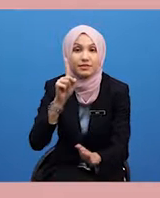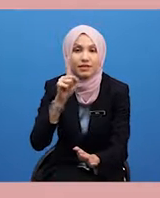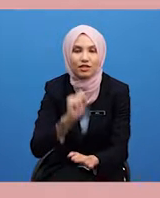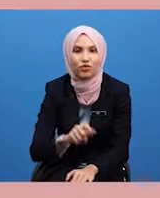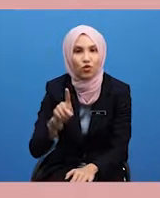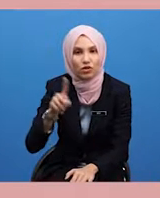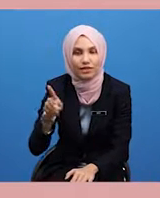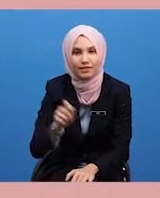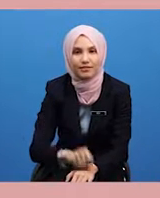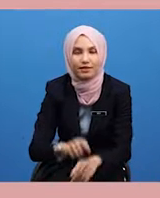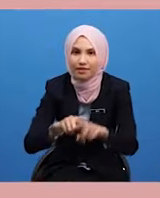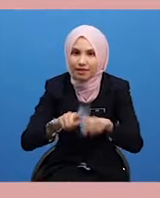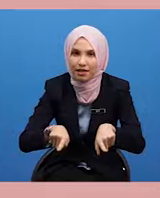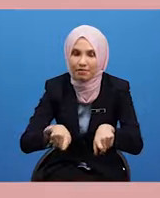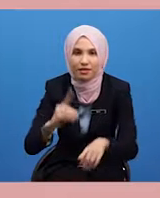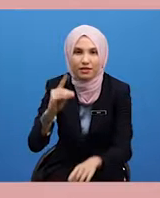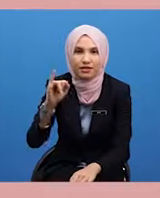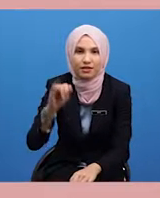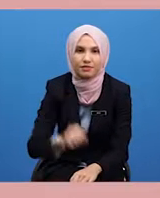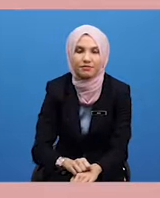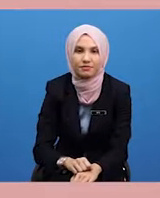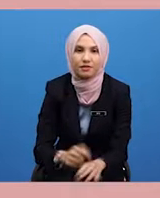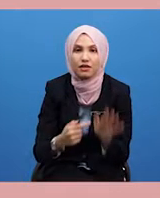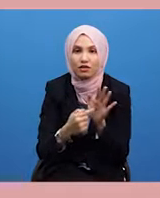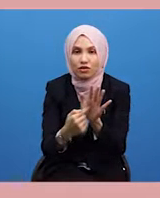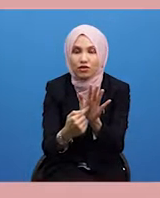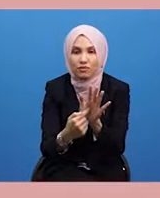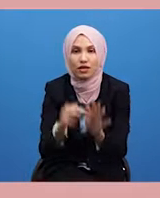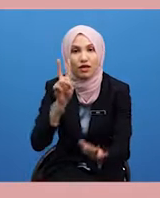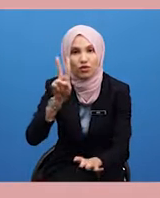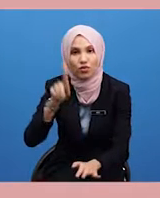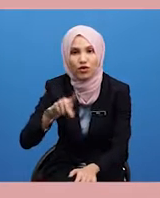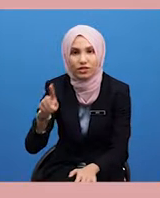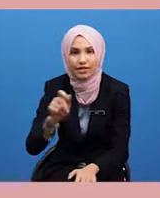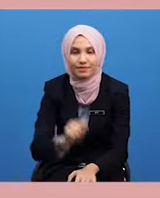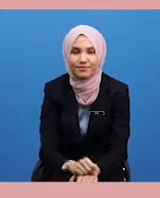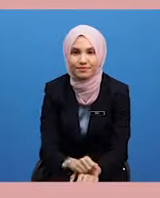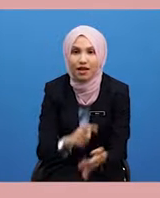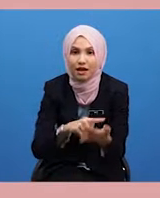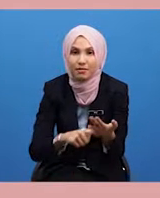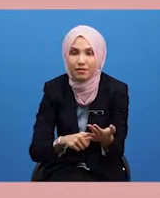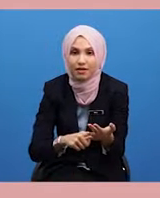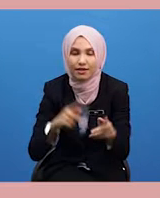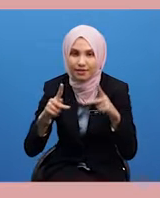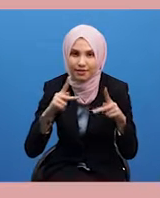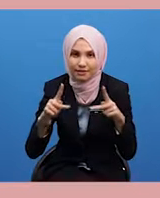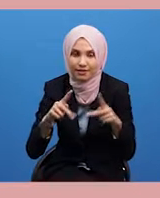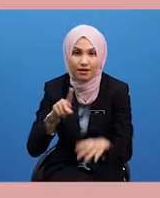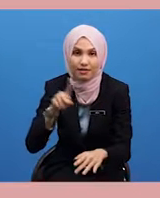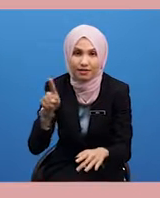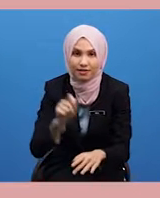manakala dicotiledon merujuk kepada dua kotiledon. Apakah yang dikatakan kotiledon